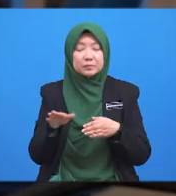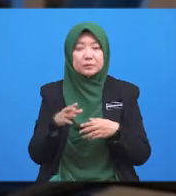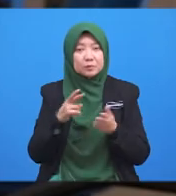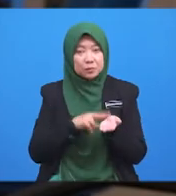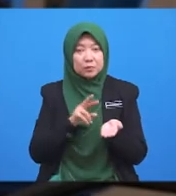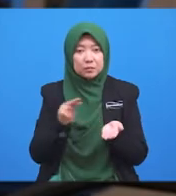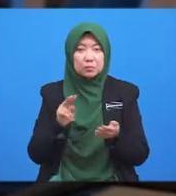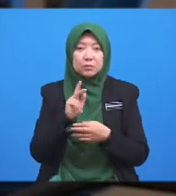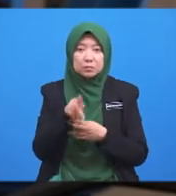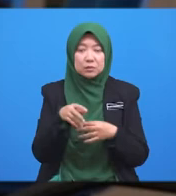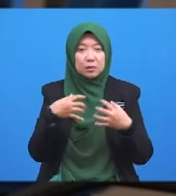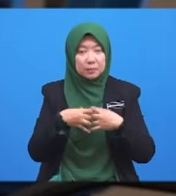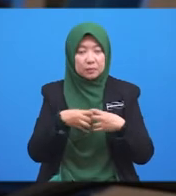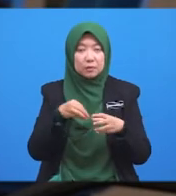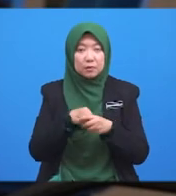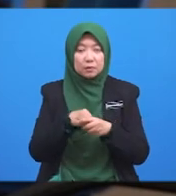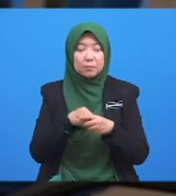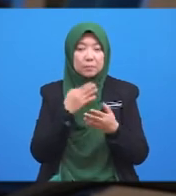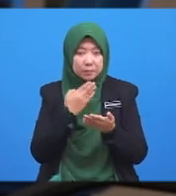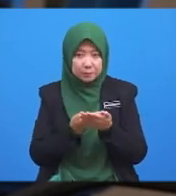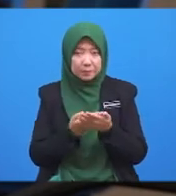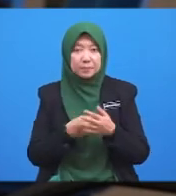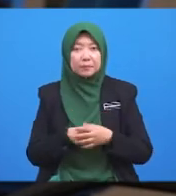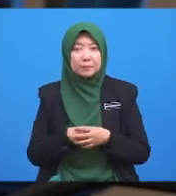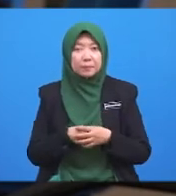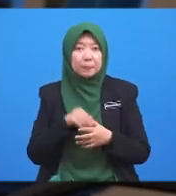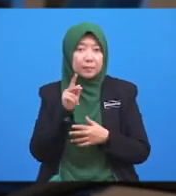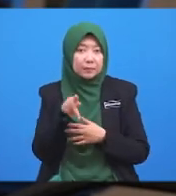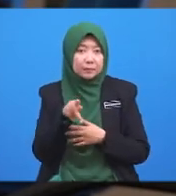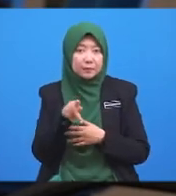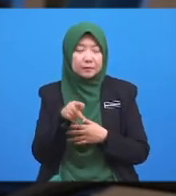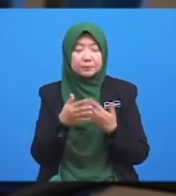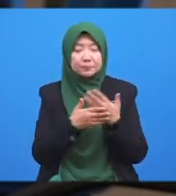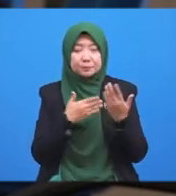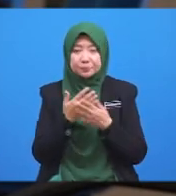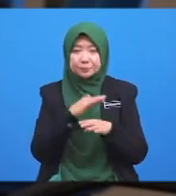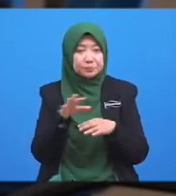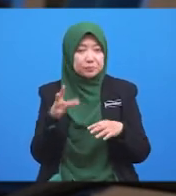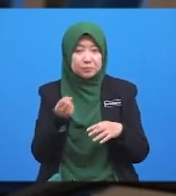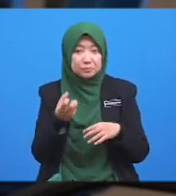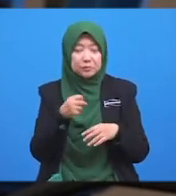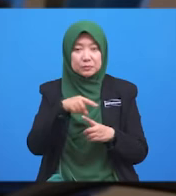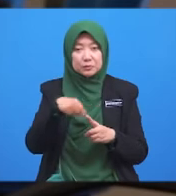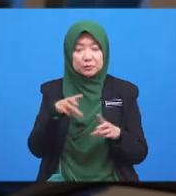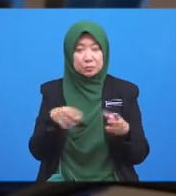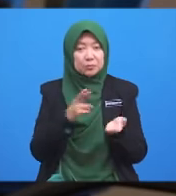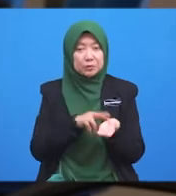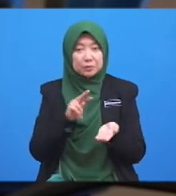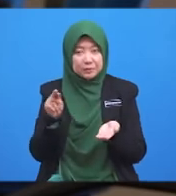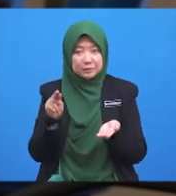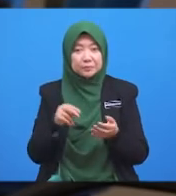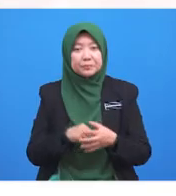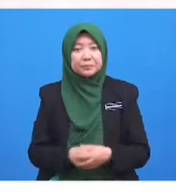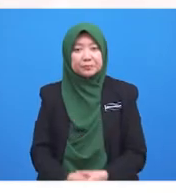dijalankan. Pastikan mesin dalam keadaan baik. Pastikan tangan tidak basah apabila melakukan